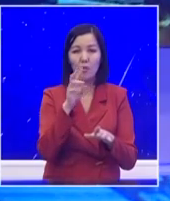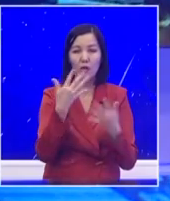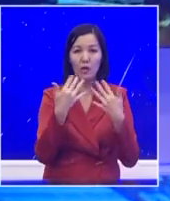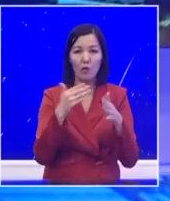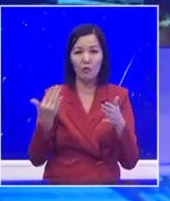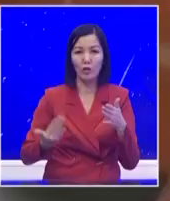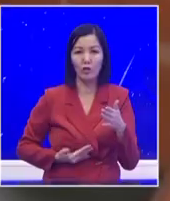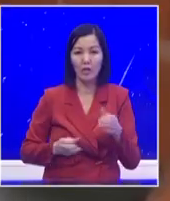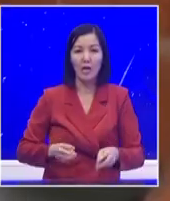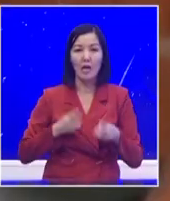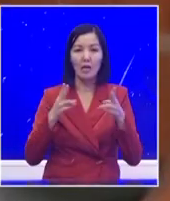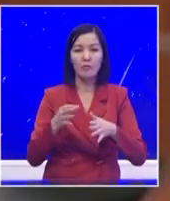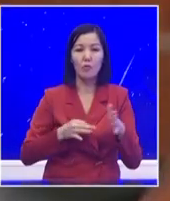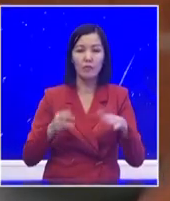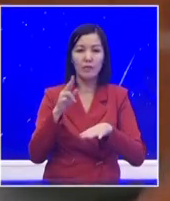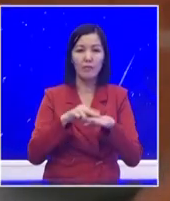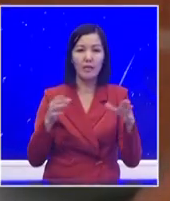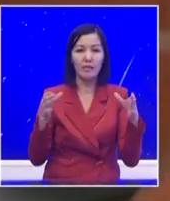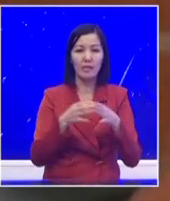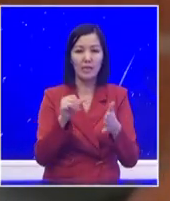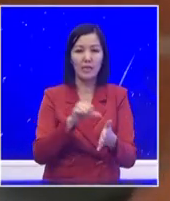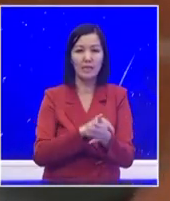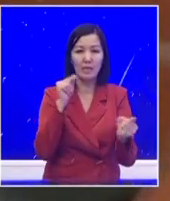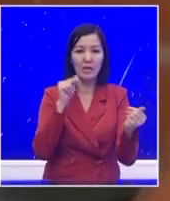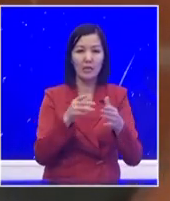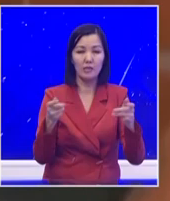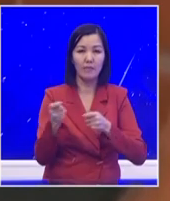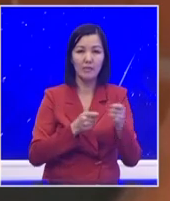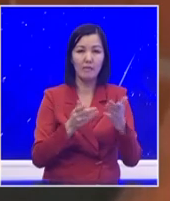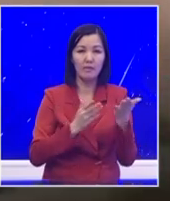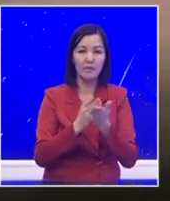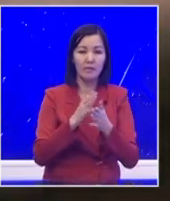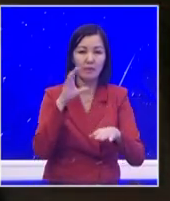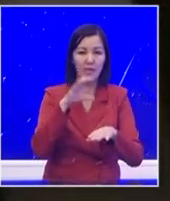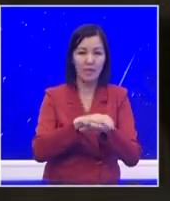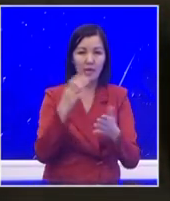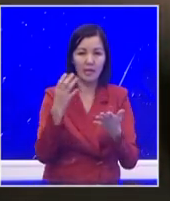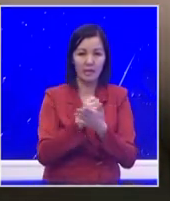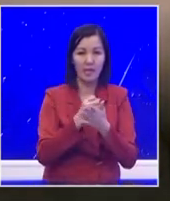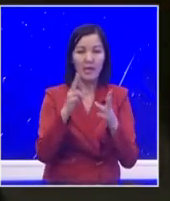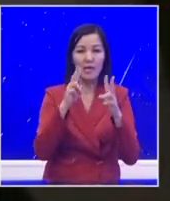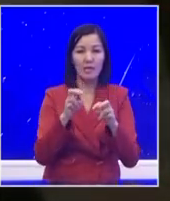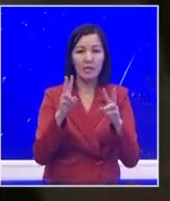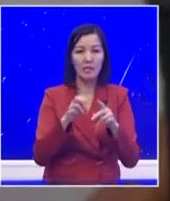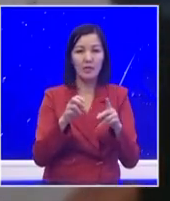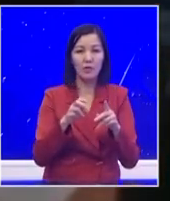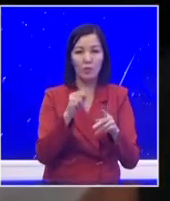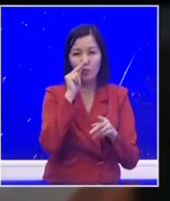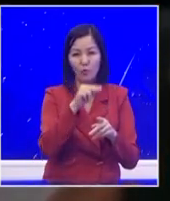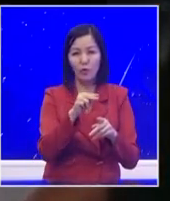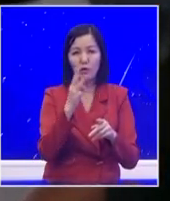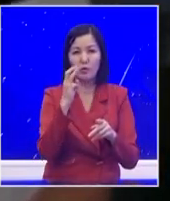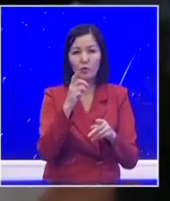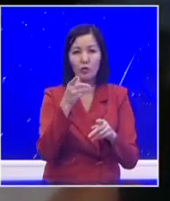тұрады. Бұл қылмысты облыстық полиция департаментінің есірткіге қарсы күрес басқармасының қызметкерлері анықтаған. Тексеру барысында олар күдіктіден